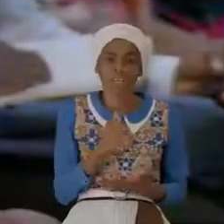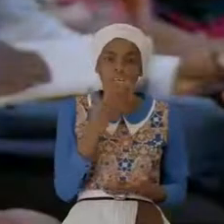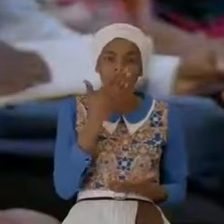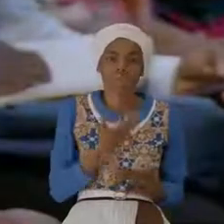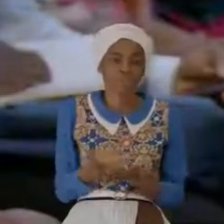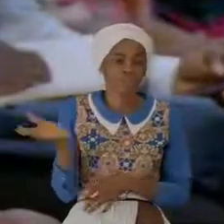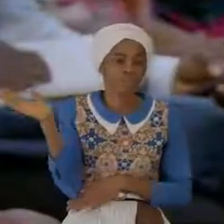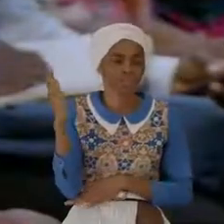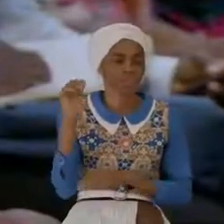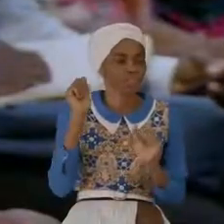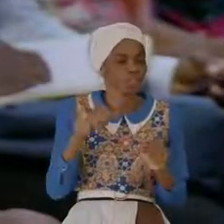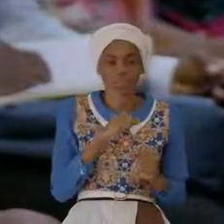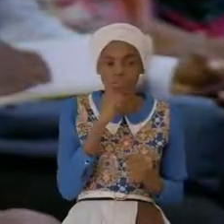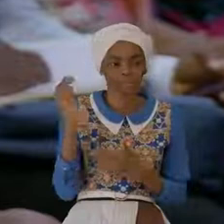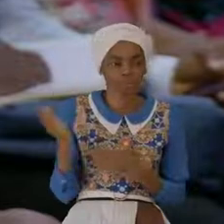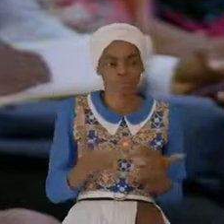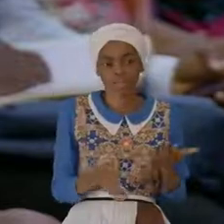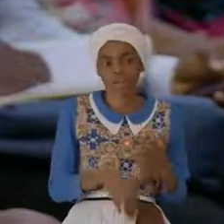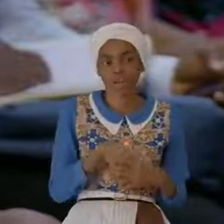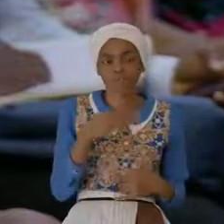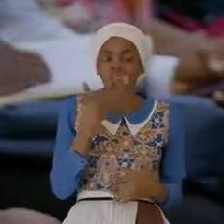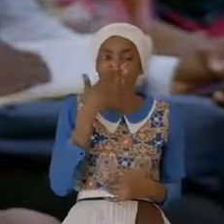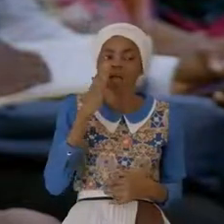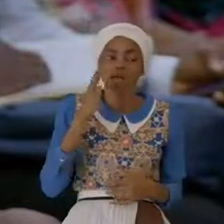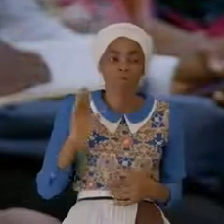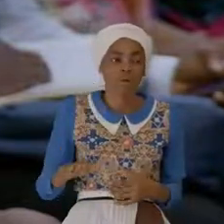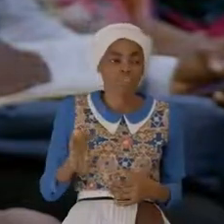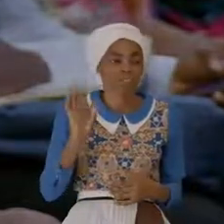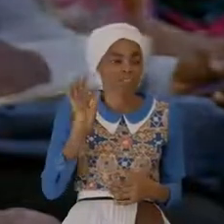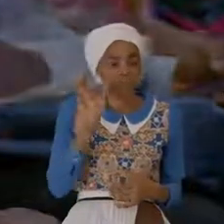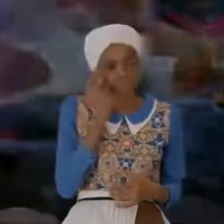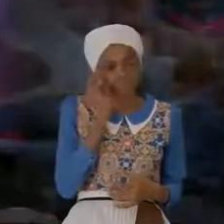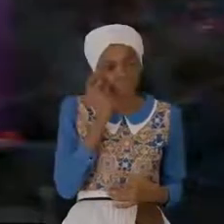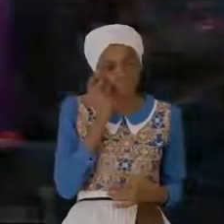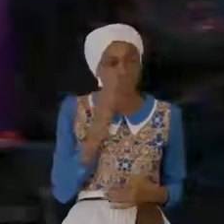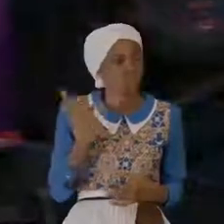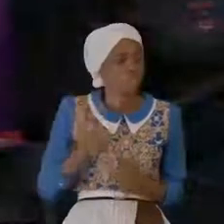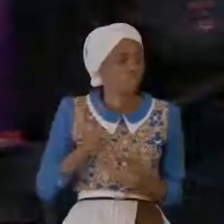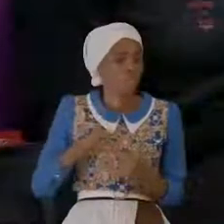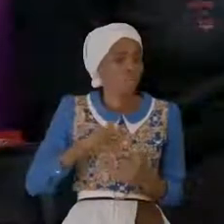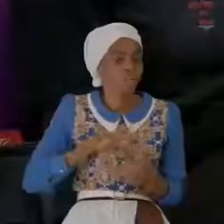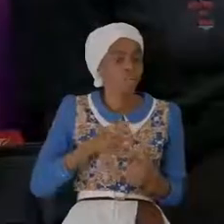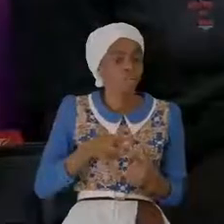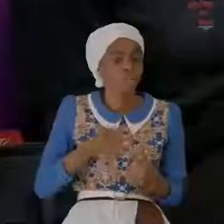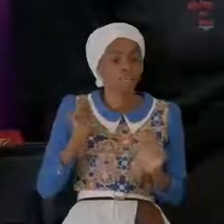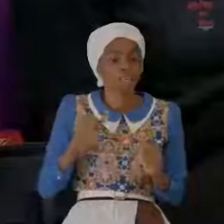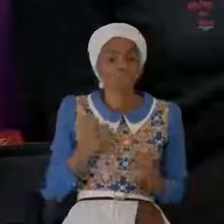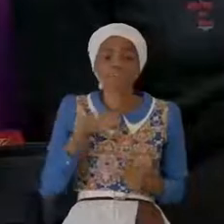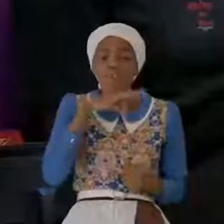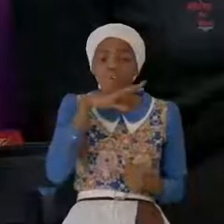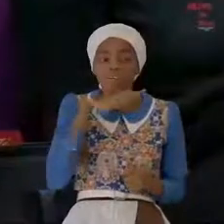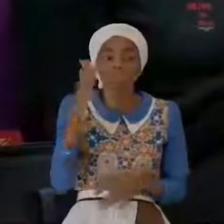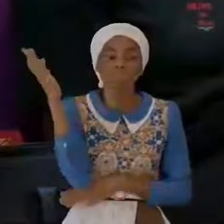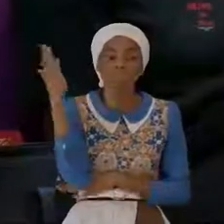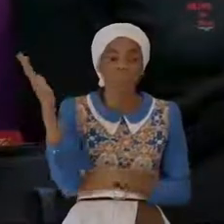Un bon arbre ne peut porter de mauvais fruits, ni un mauvais